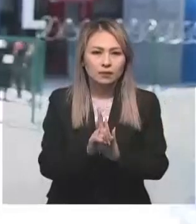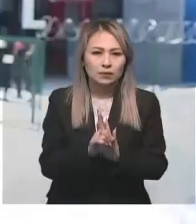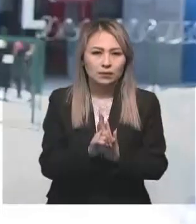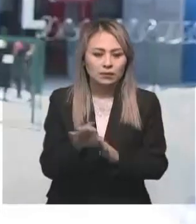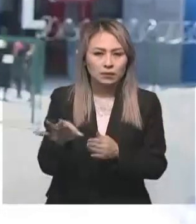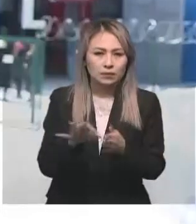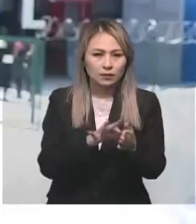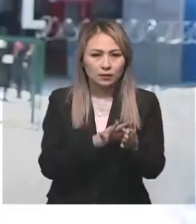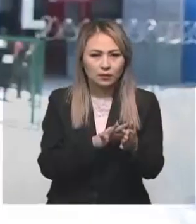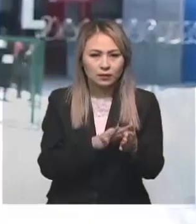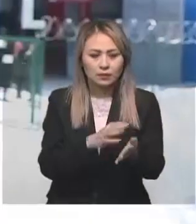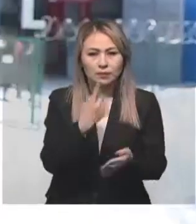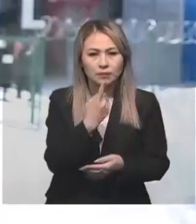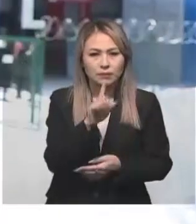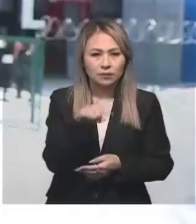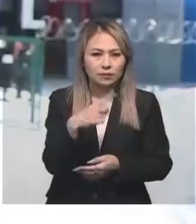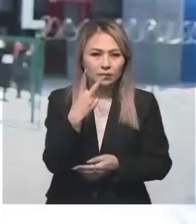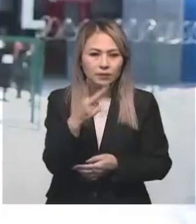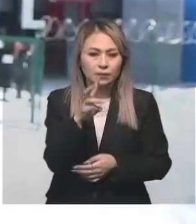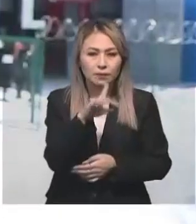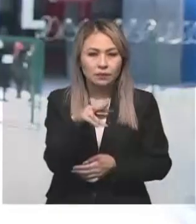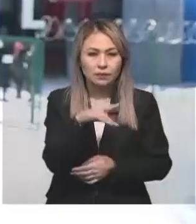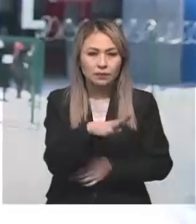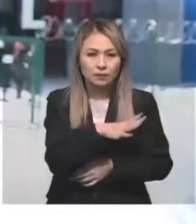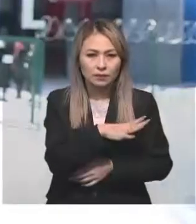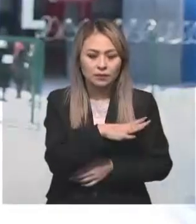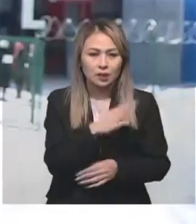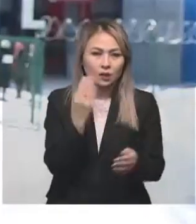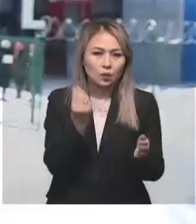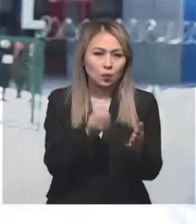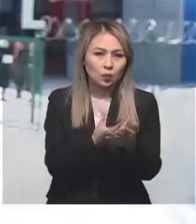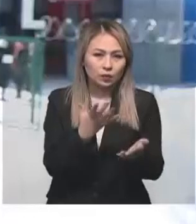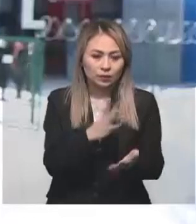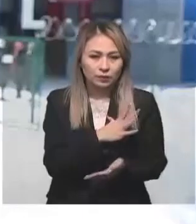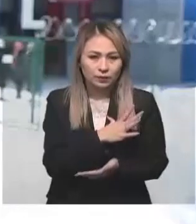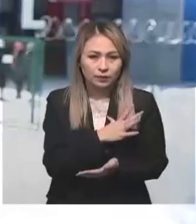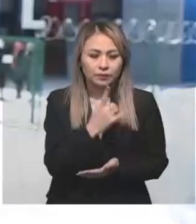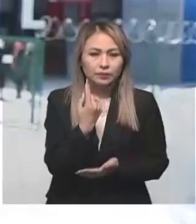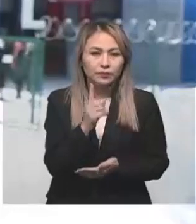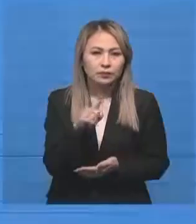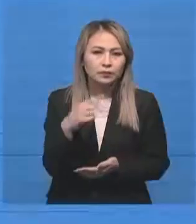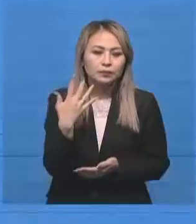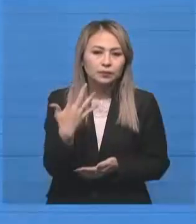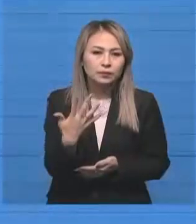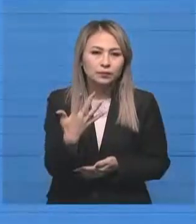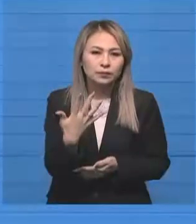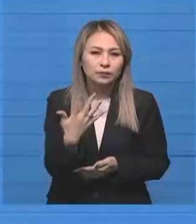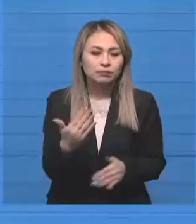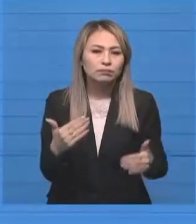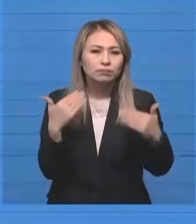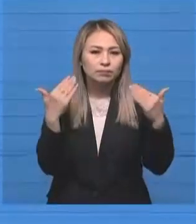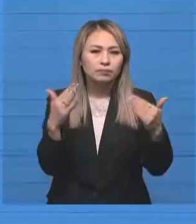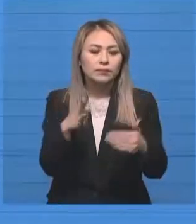бірде 2 миллиард деп боламыз. Одан кейін қымбатшылық жағдай болып, бірде 5-ке дейін көтеріліп